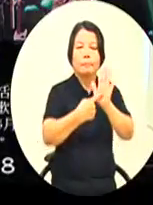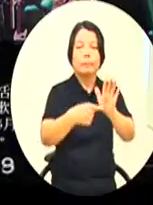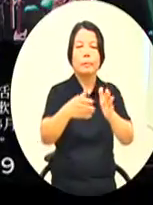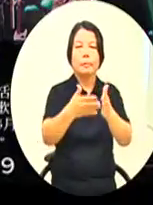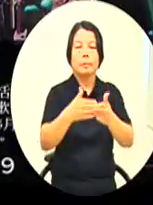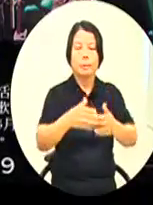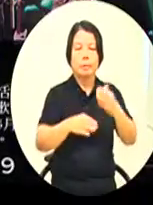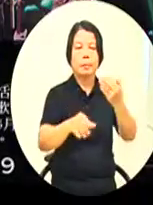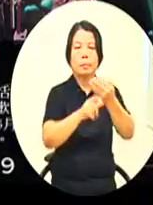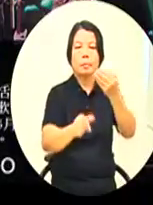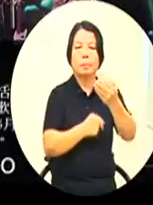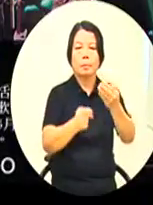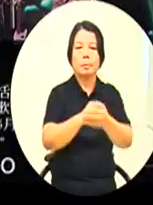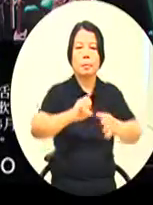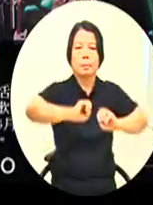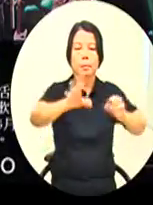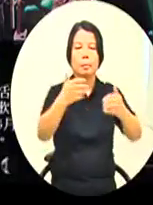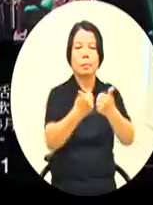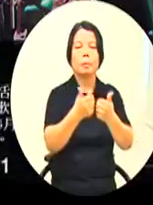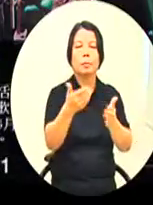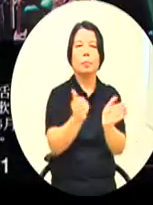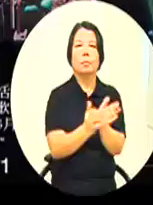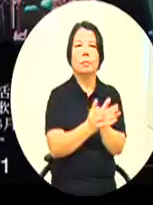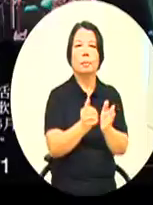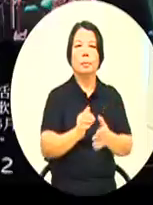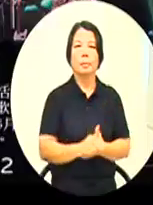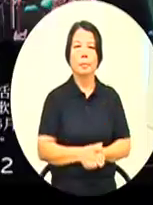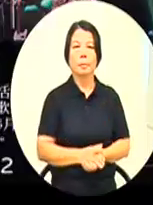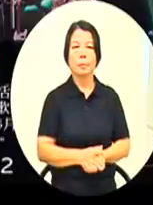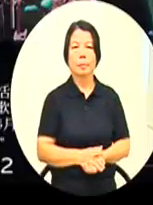月呢，也进行了发表会。